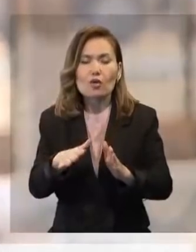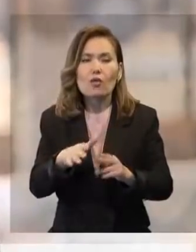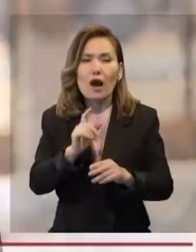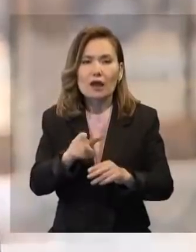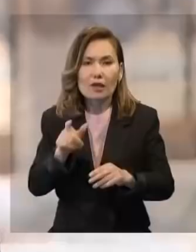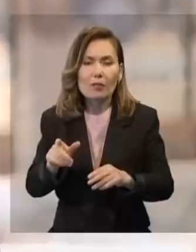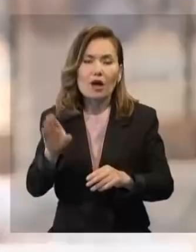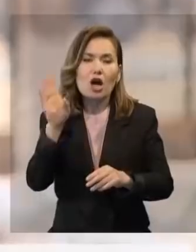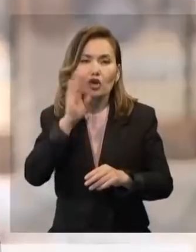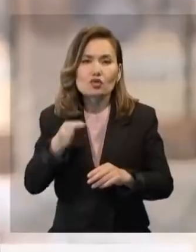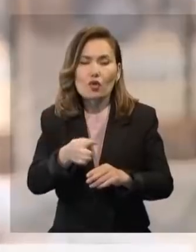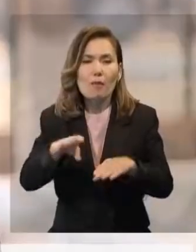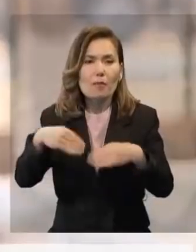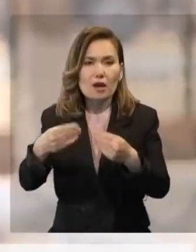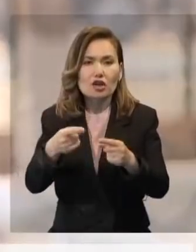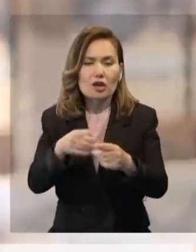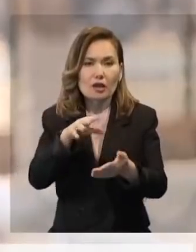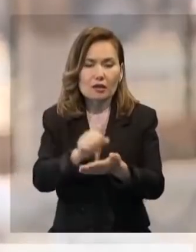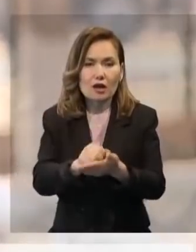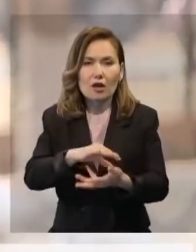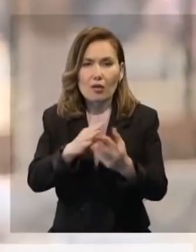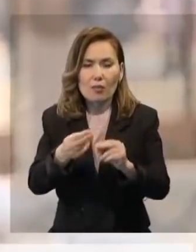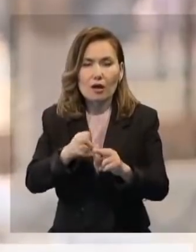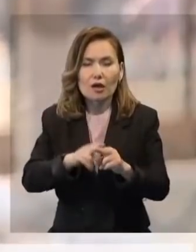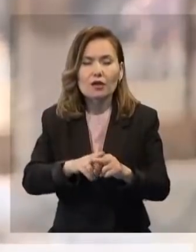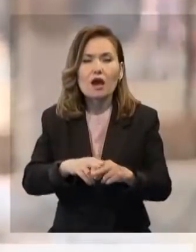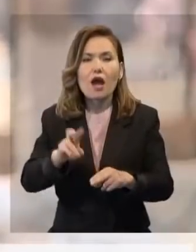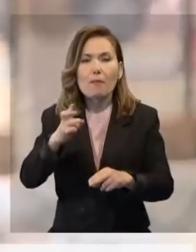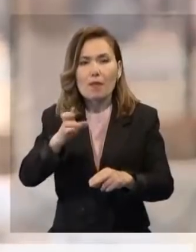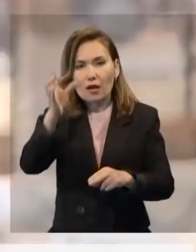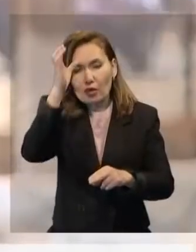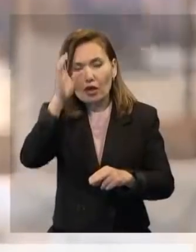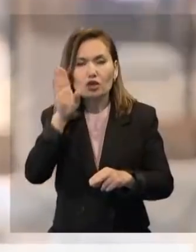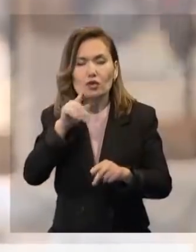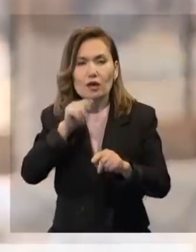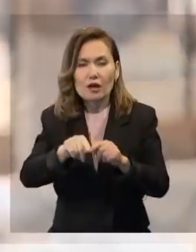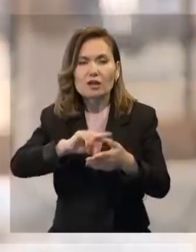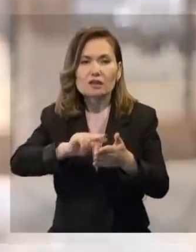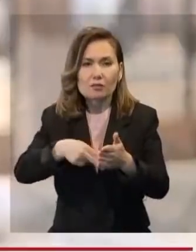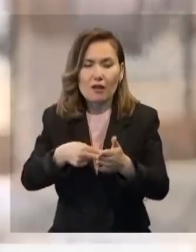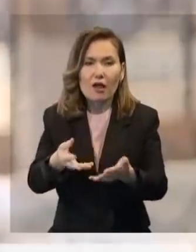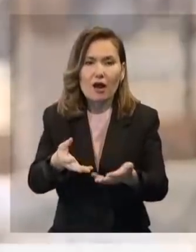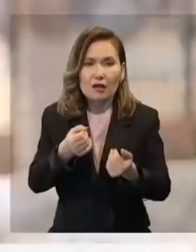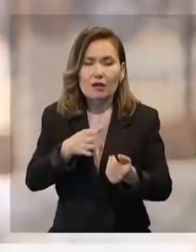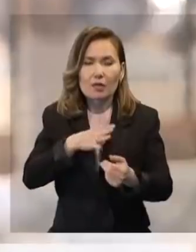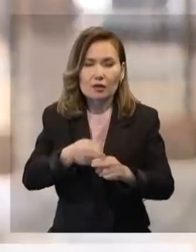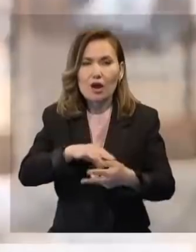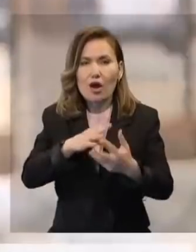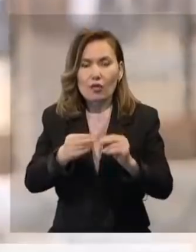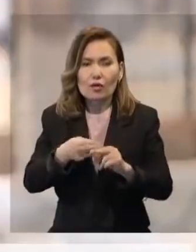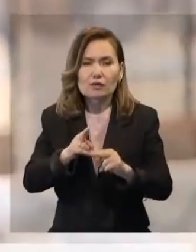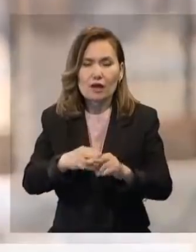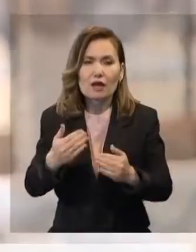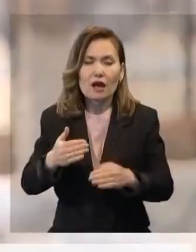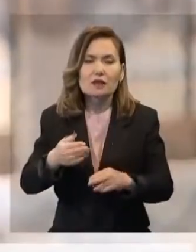Ал биологиялық негіздеме алып үлгергендері сол 200-дің 4-тен бірі ғана. Ол құжатсыз балық аулауға кәсіпкерлерге